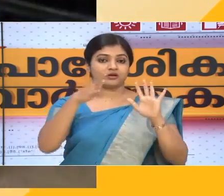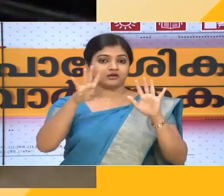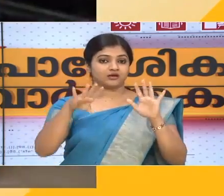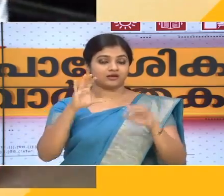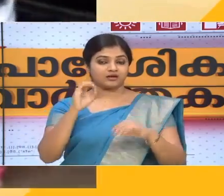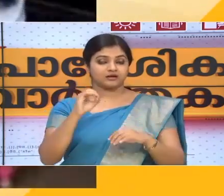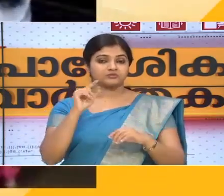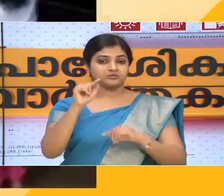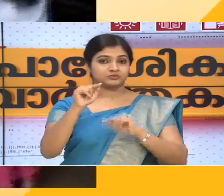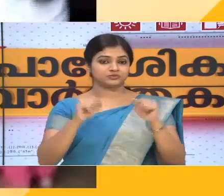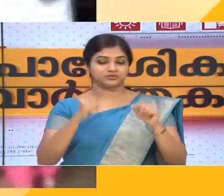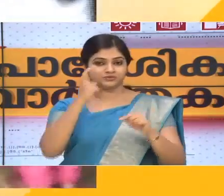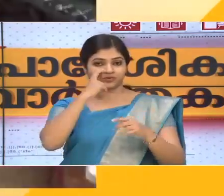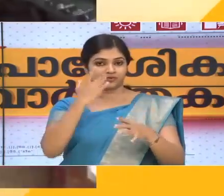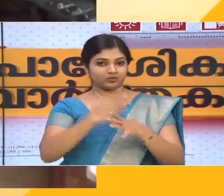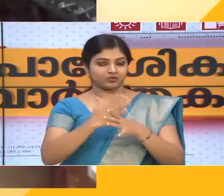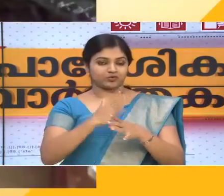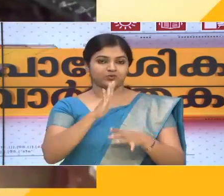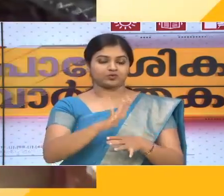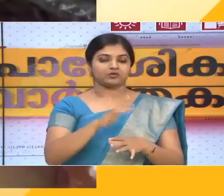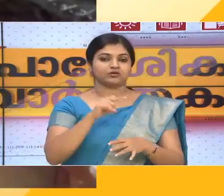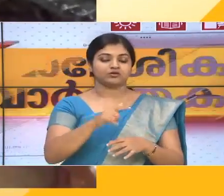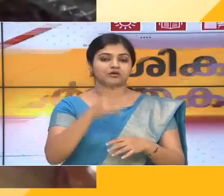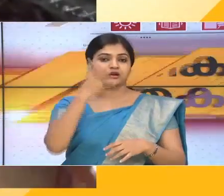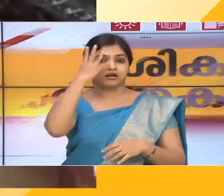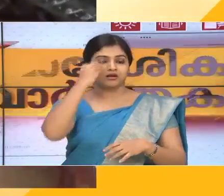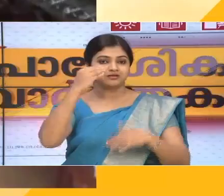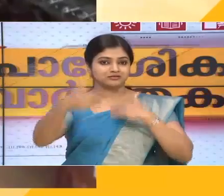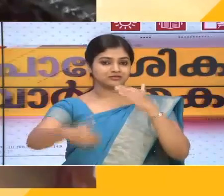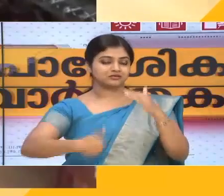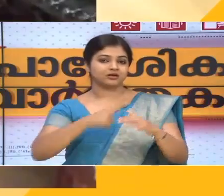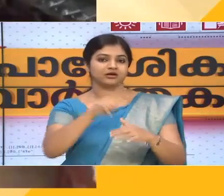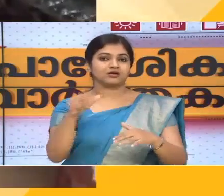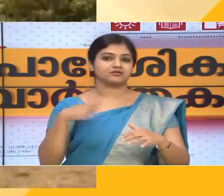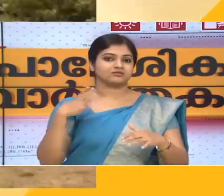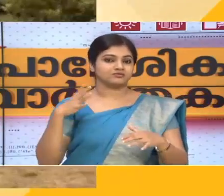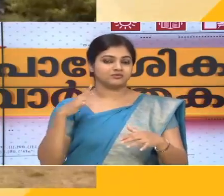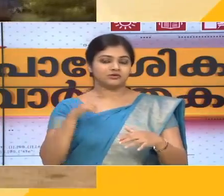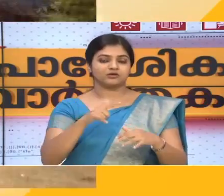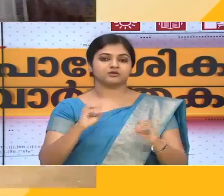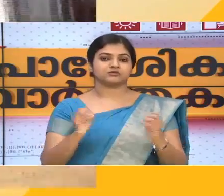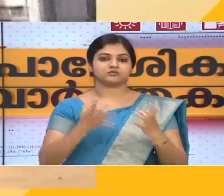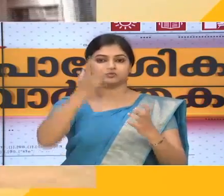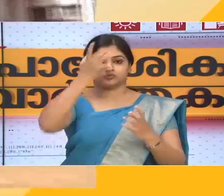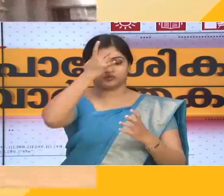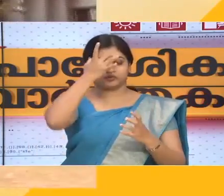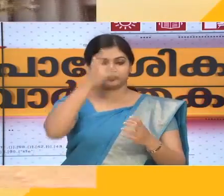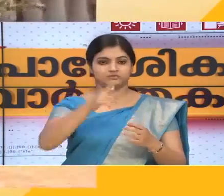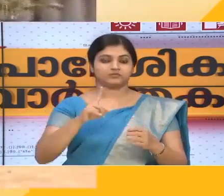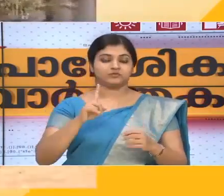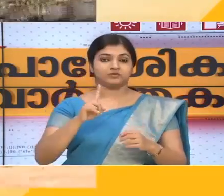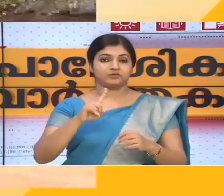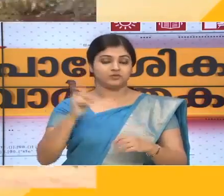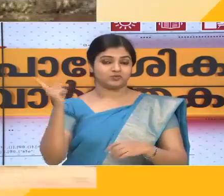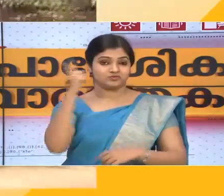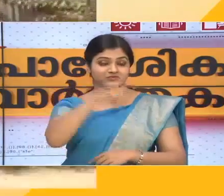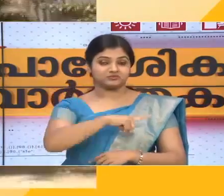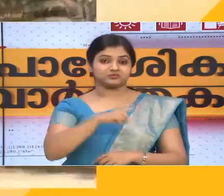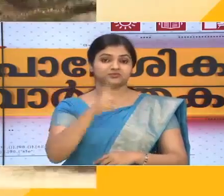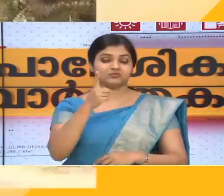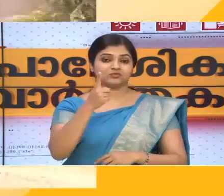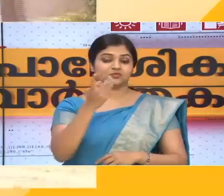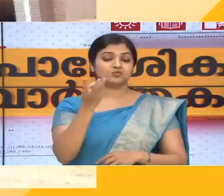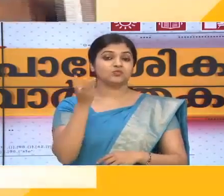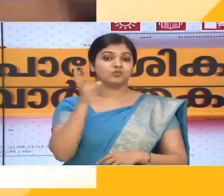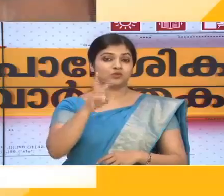ജോലിയെടുക്കുന്ന സ്ഥാപനത്തിൽ രാത്രി ഷിഫ്റ്റുകൾ മുടങ്ങിയതോടെയാണ് പ്രതിസന്ധി ആരംഭിച്ചത്. പ്രതിദിനം 3000 കിലോ ഉണ്ടായിരുന്ന ഉൽപ്പാദനം